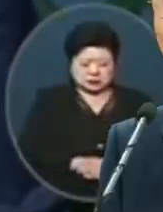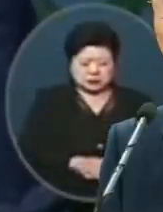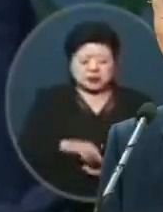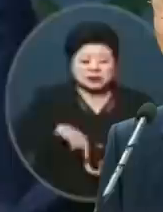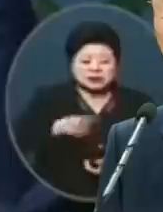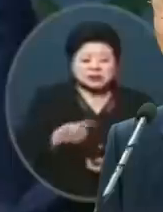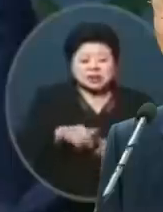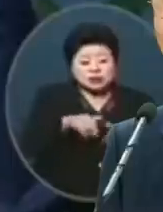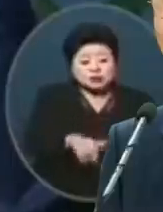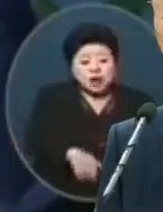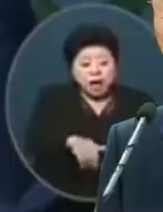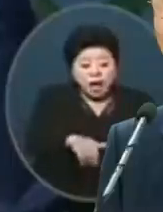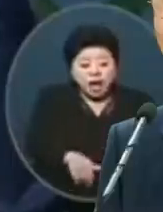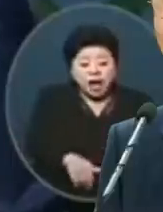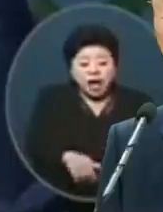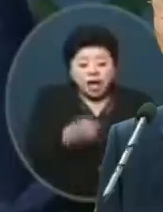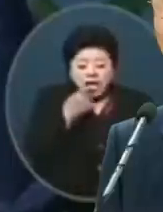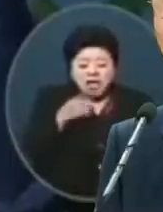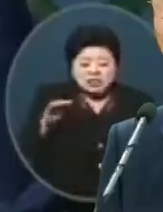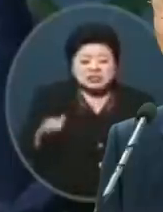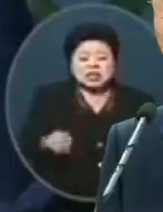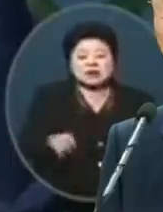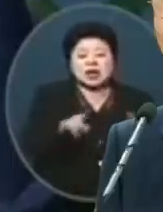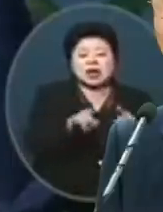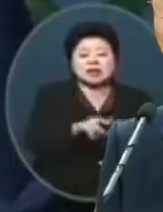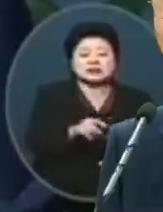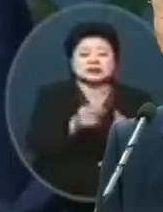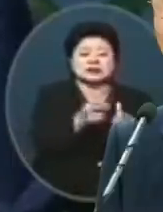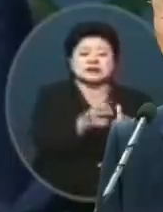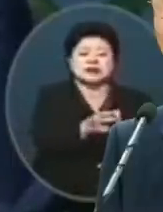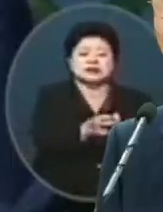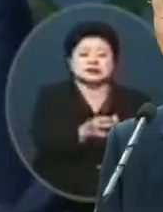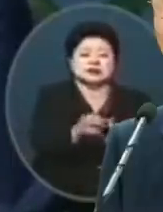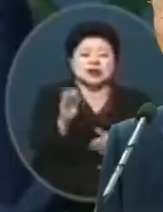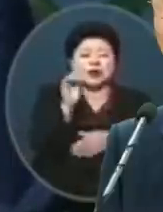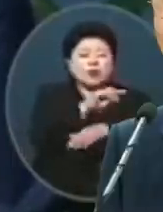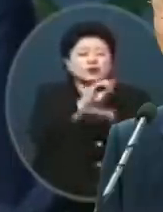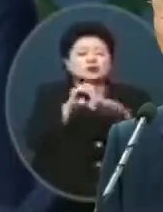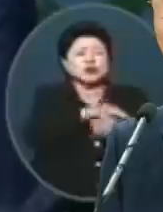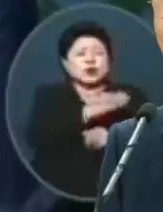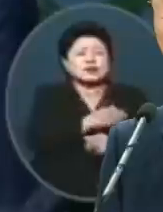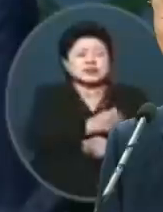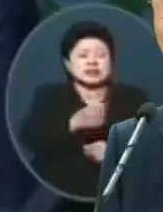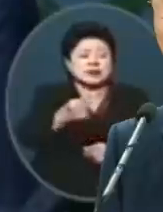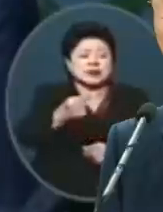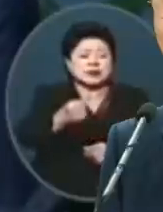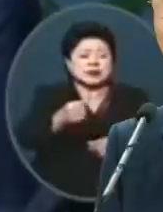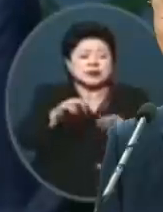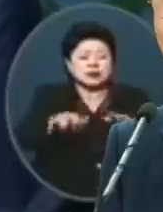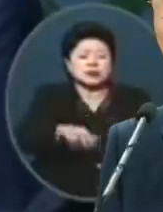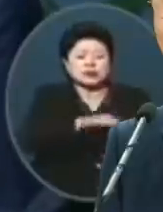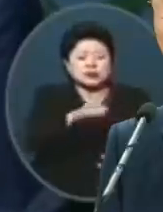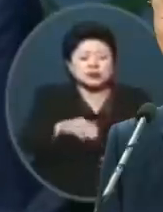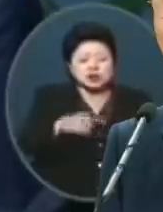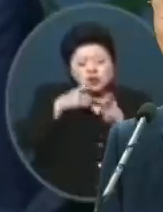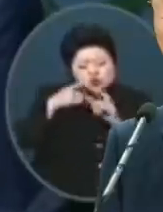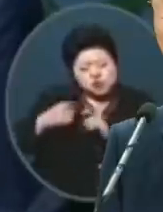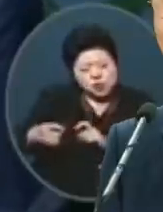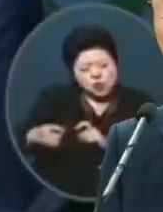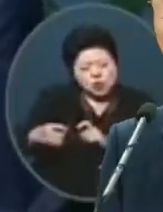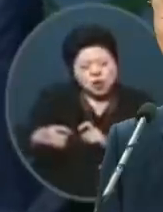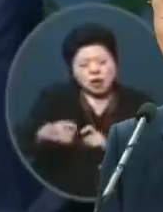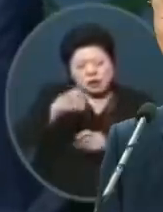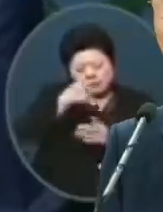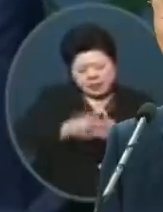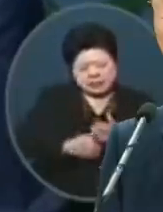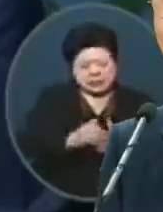자기 부하 천사들과 더불어서 반역해서 공중의 권세를 잡고 오늘날 우리를 꿰고